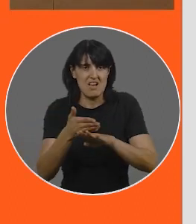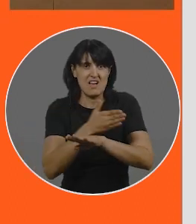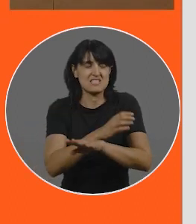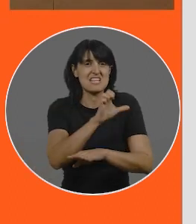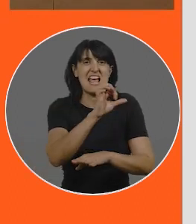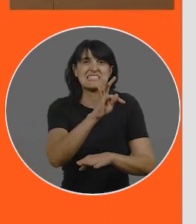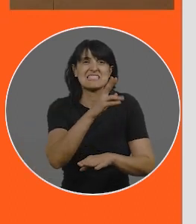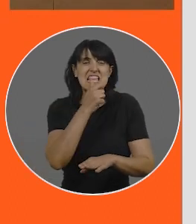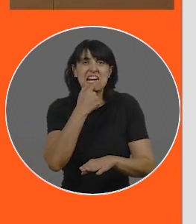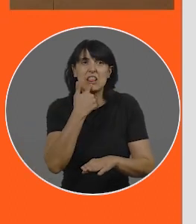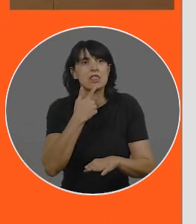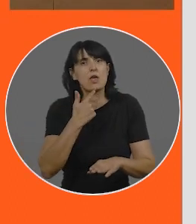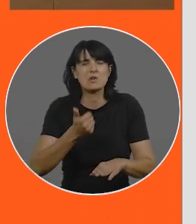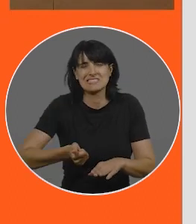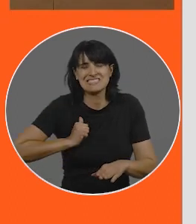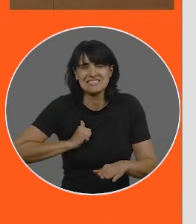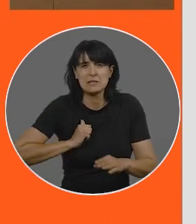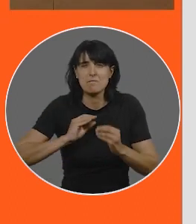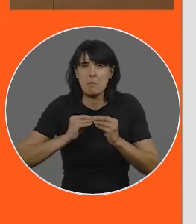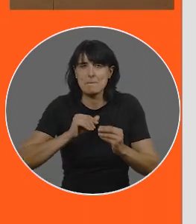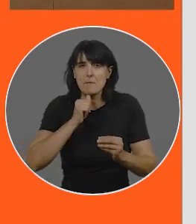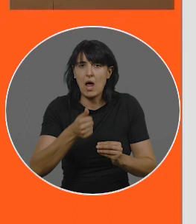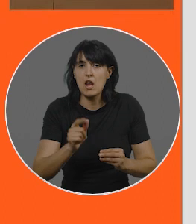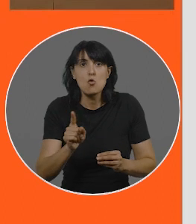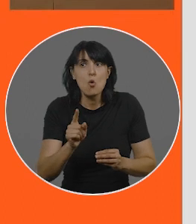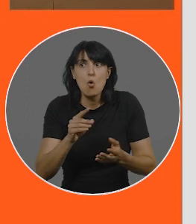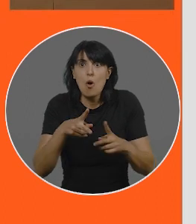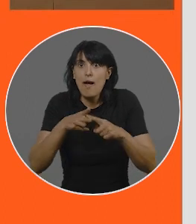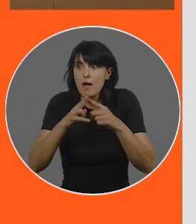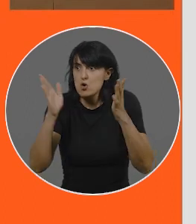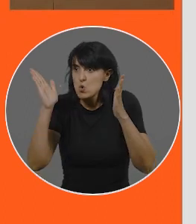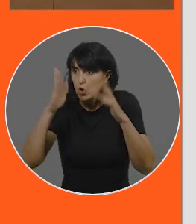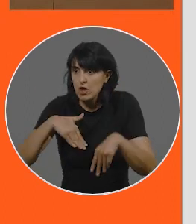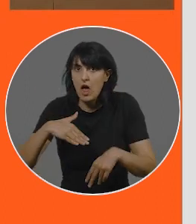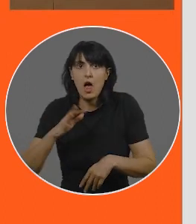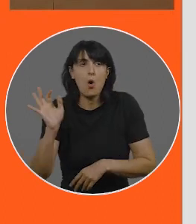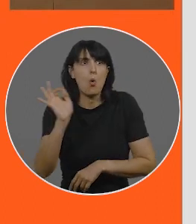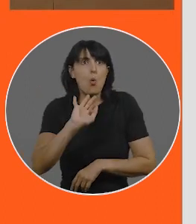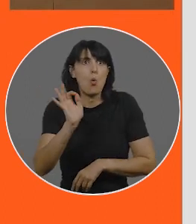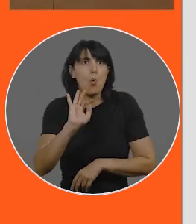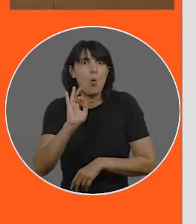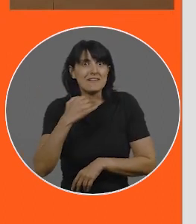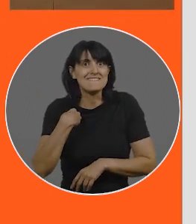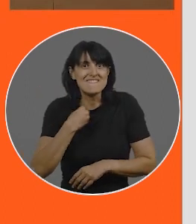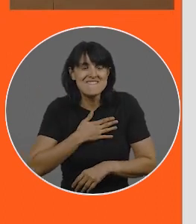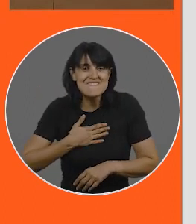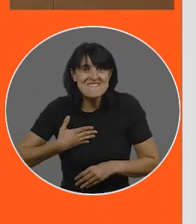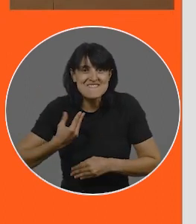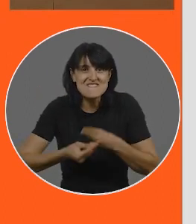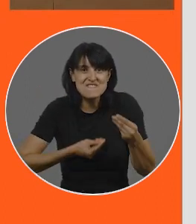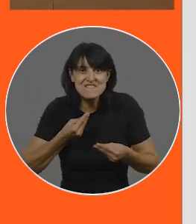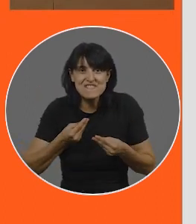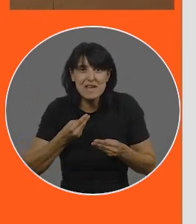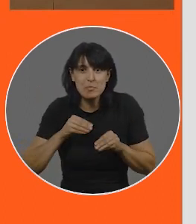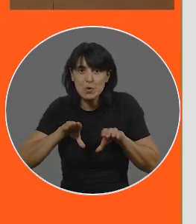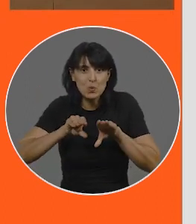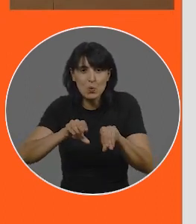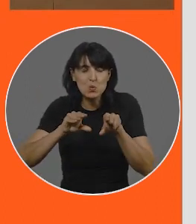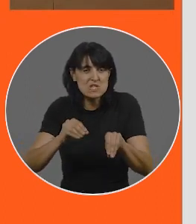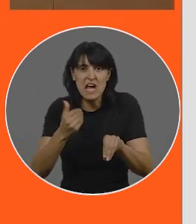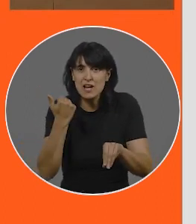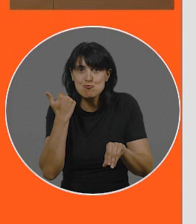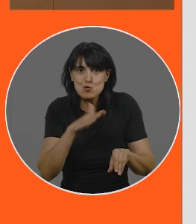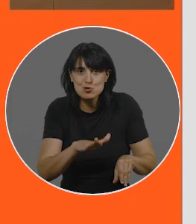no és un, com deia l'Ester, no és un problema que la gent faci les coses malament a propòsit. És que de vegades no tens les eines, de vegades potser no tens l'eina i no saps com fer-la anar.